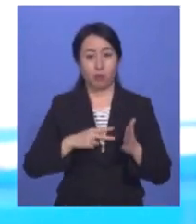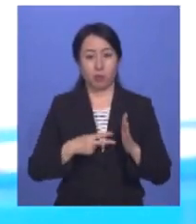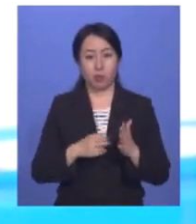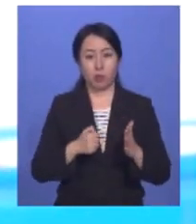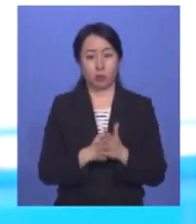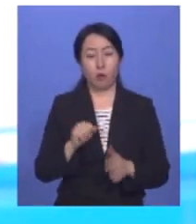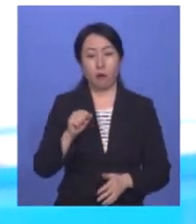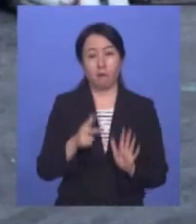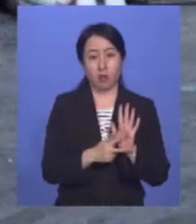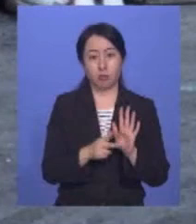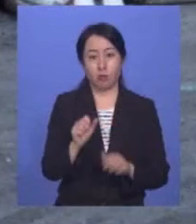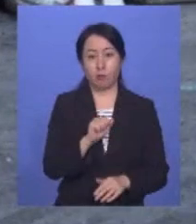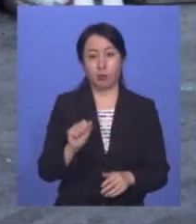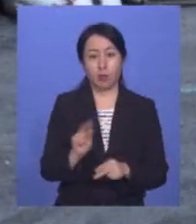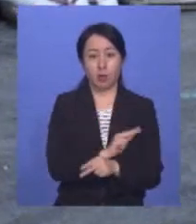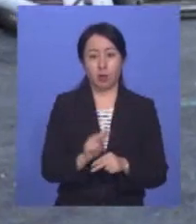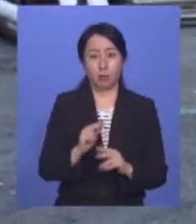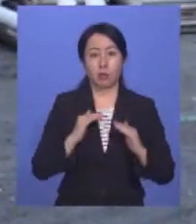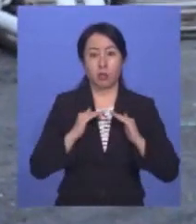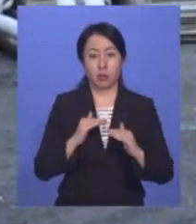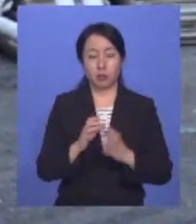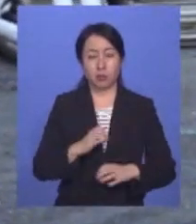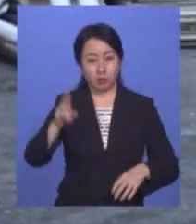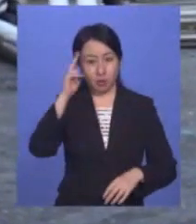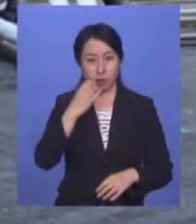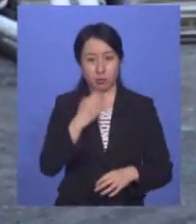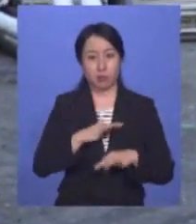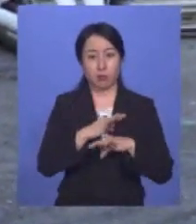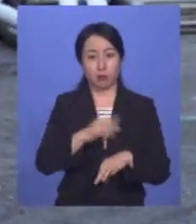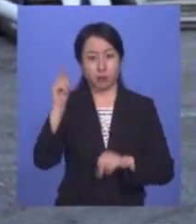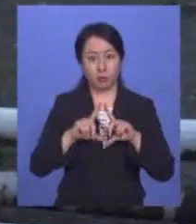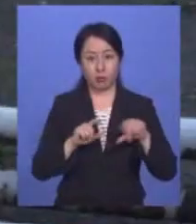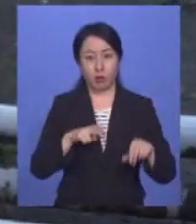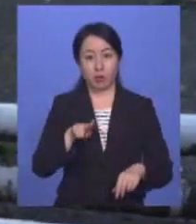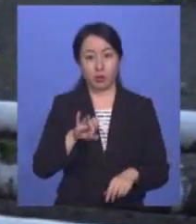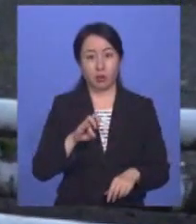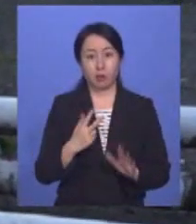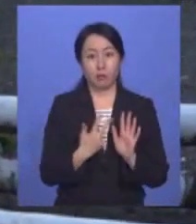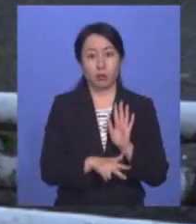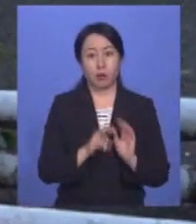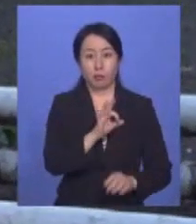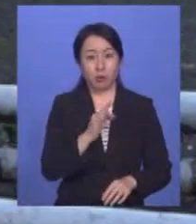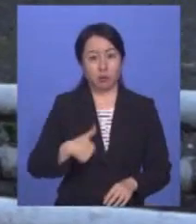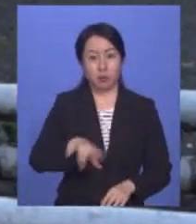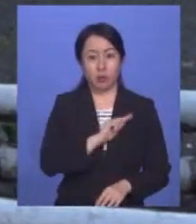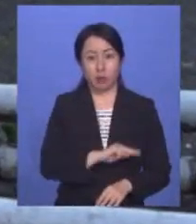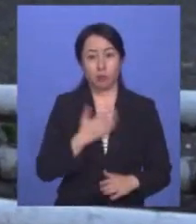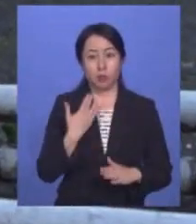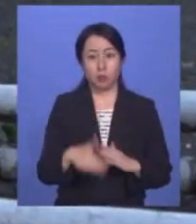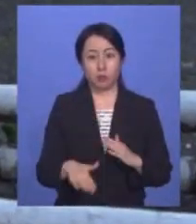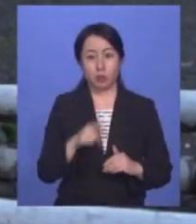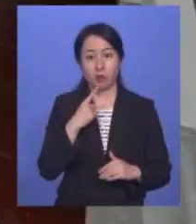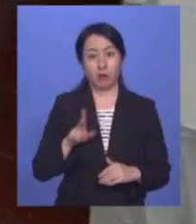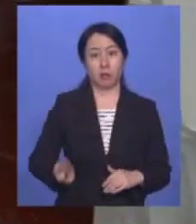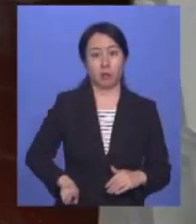до 8 августа. Капитальный ремонт кровли и системы отопления сейчас проводят в школе-лицее Дарын. 80% всех работ уже завершили,